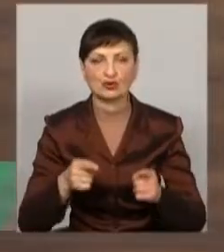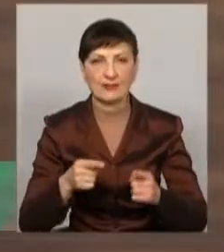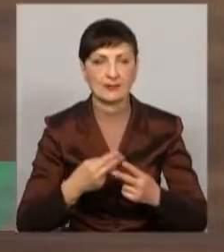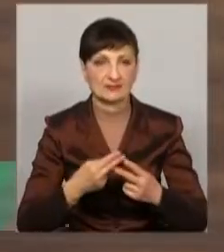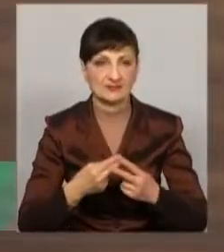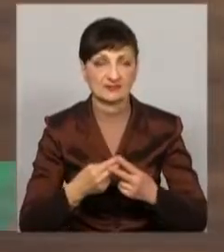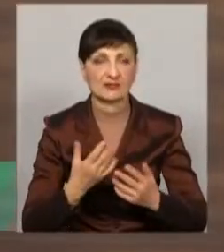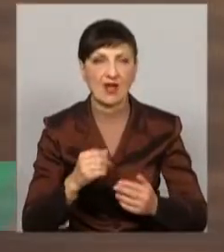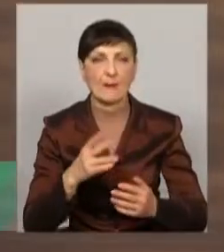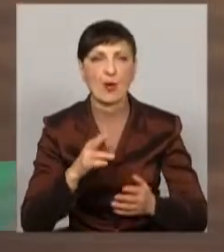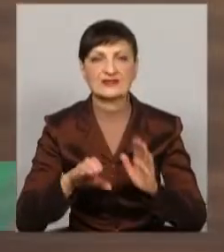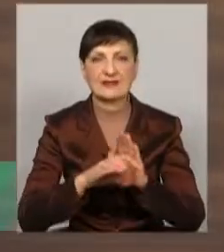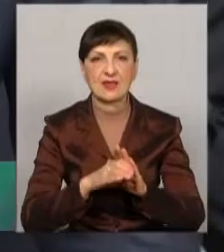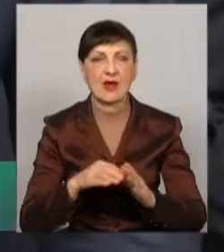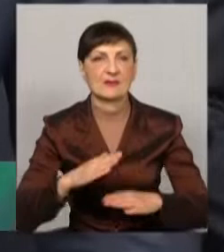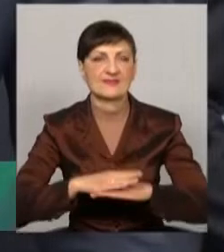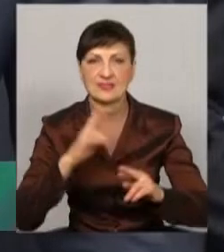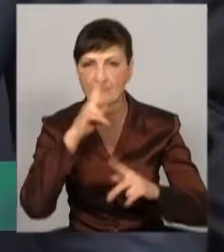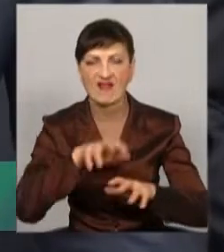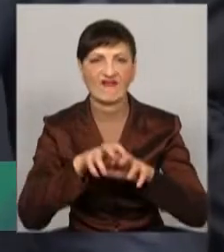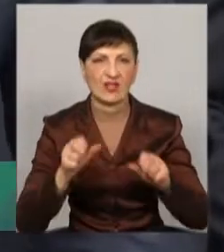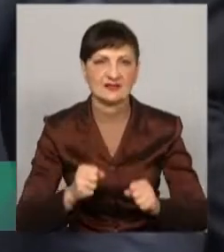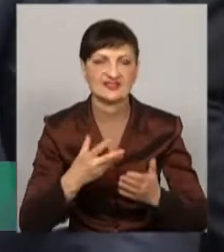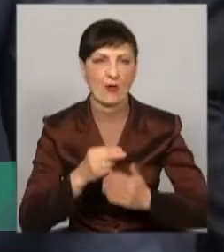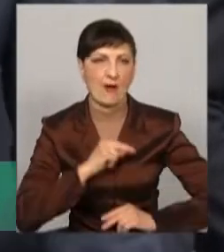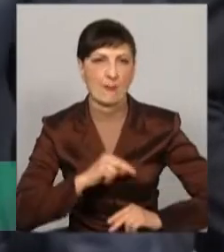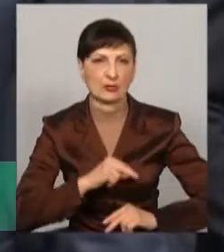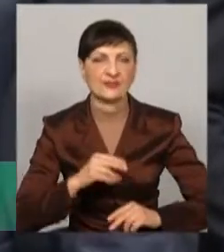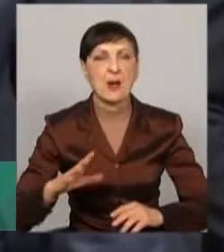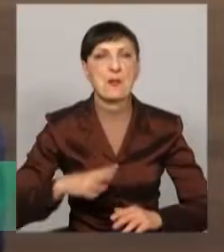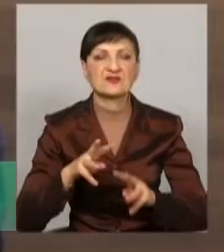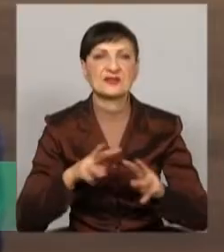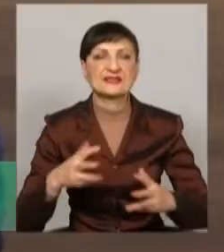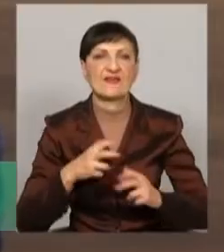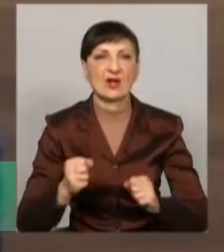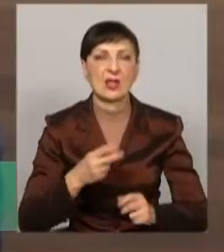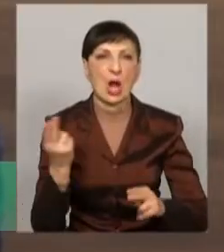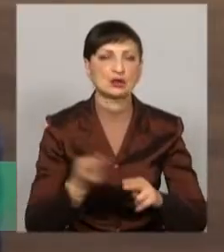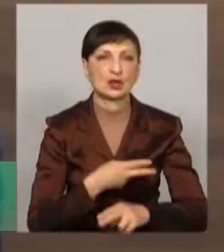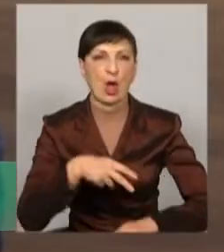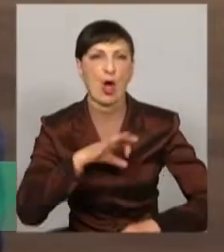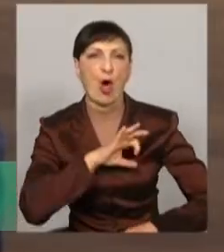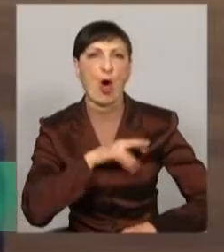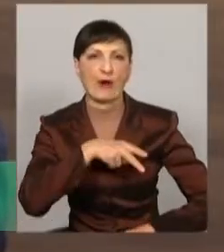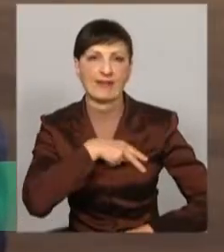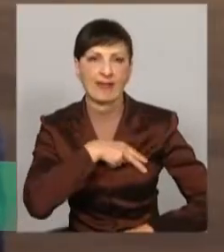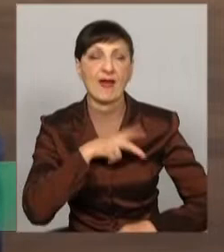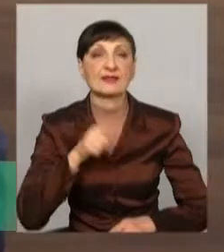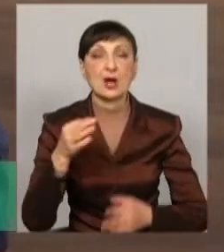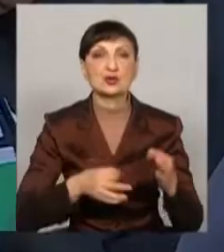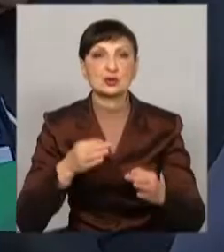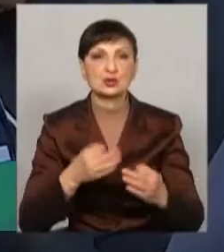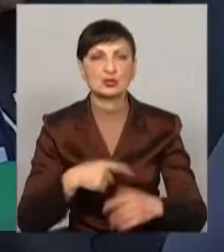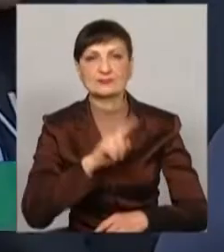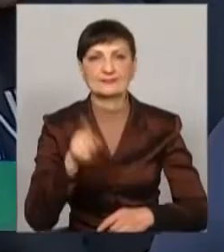по статье «Злоупотребление должностными полномочиями». Экс-министра здравоохранения лишили ордена Хурмет. Суд также постановил взыскать с Абертанова